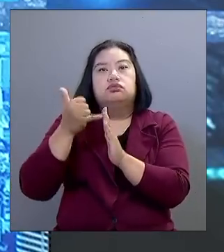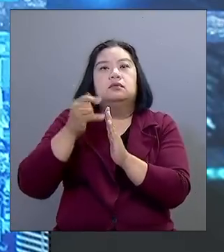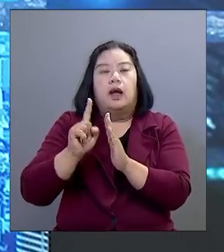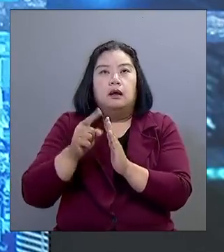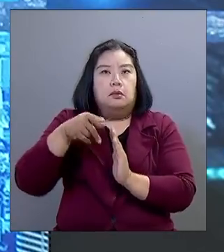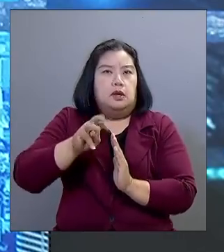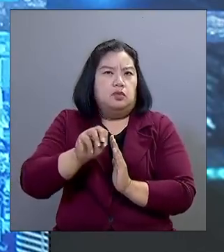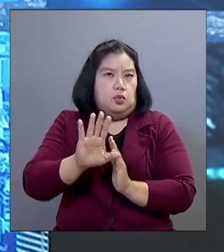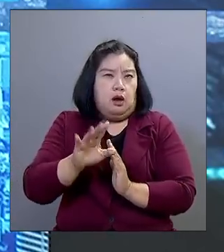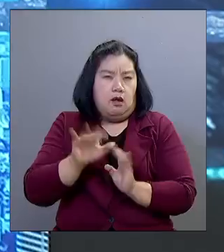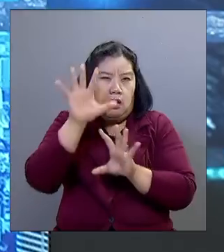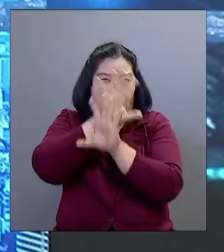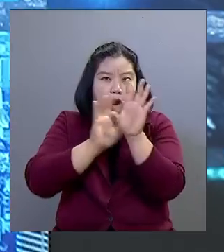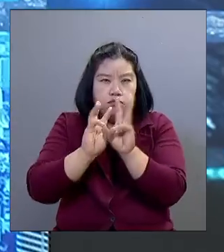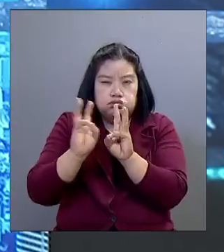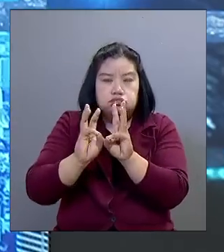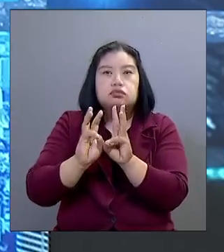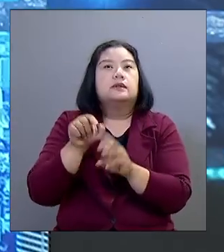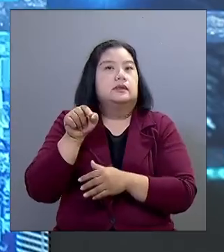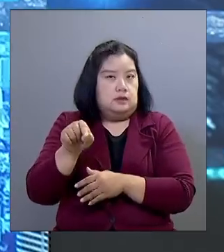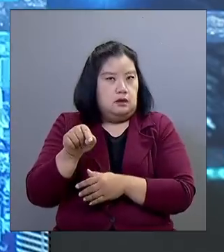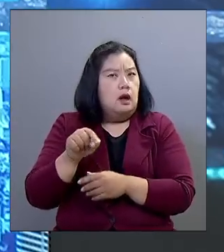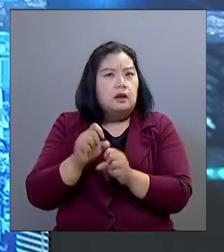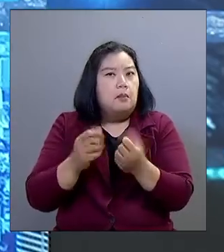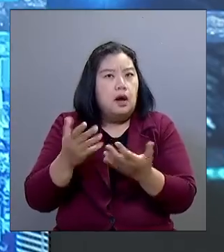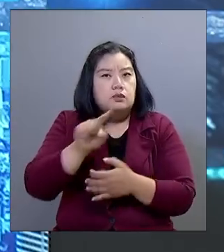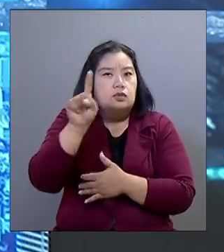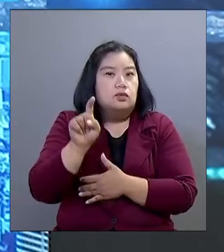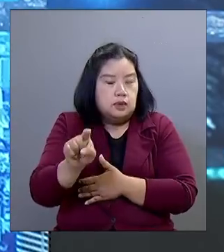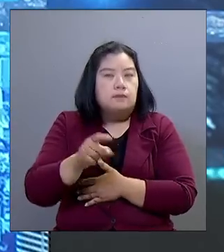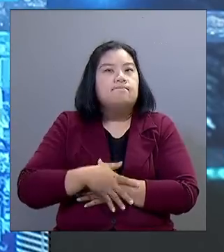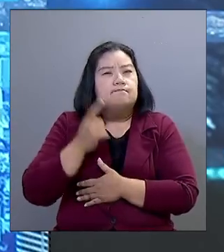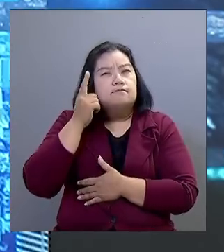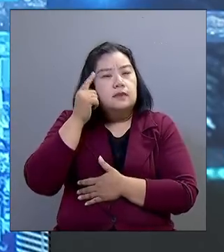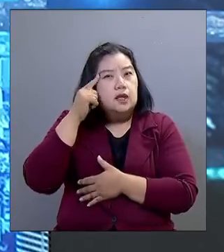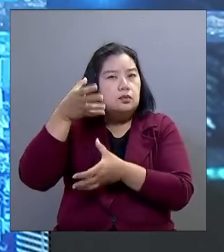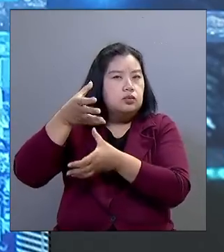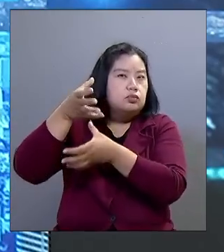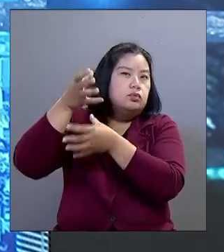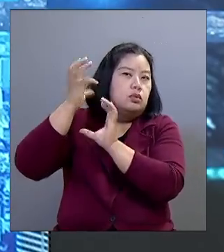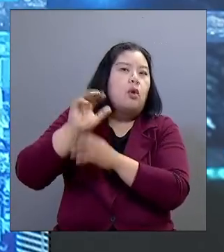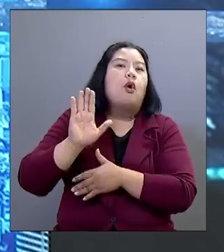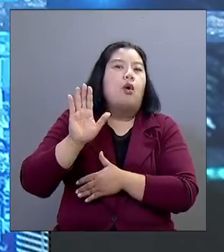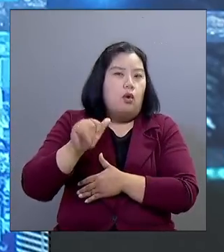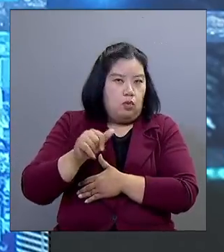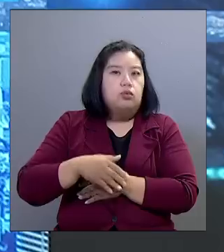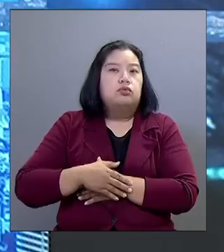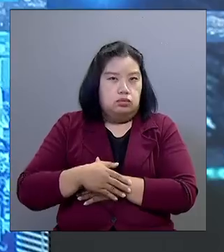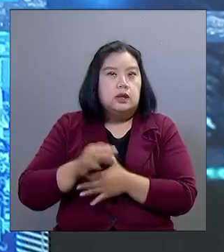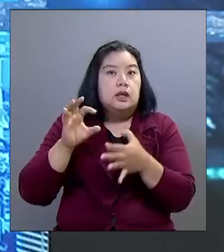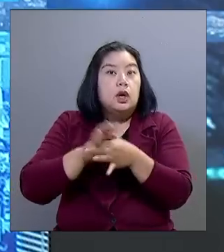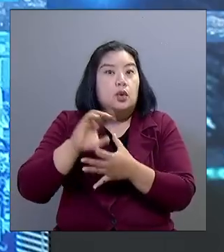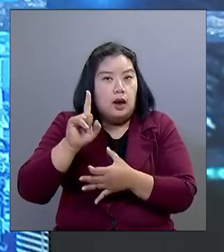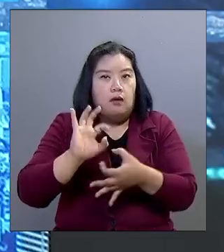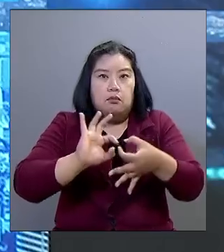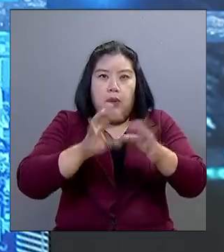หนาแน่นมากมันเป็นสาเหตุเกิดขึ้นจากอะไรพอย้อนกลับไปดูแล้วค่ะคุณผู้ชมหนึ่งในเรื่องของสาเหตุก็คือเรื่องของการเผ